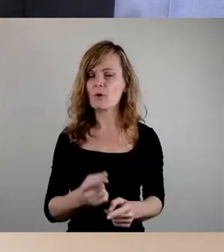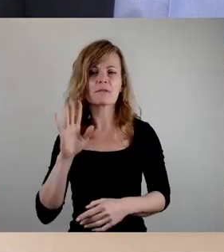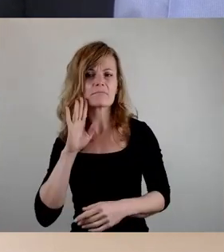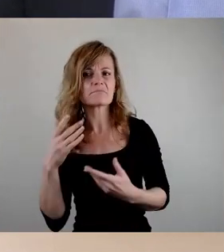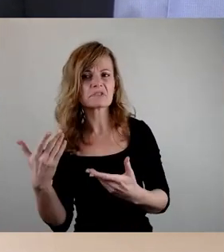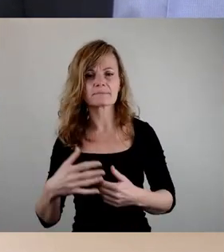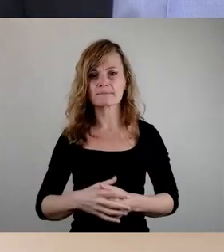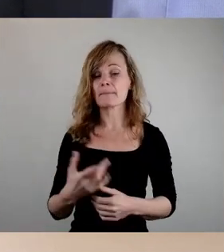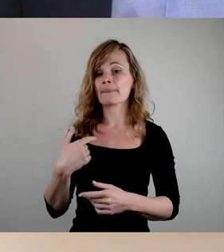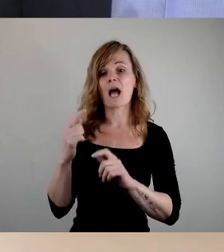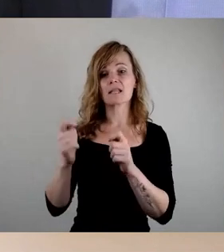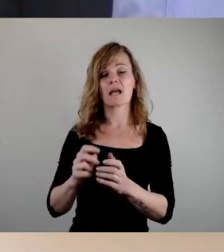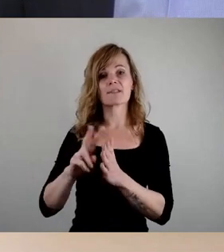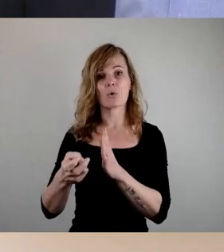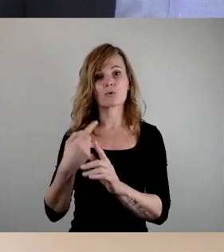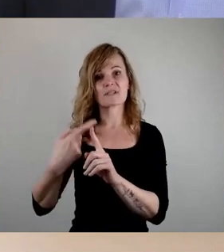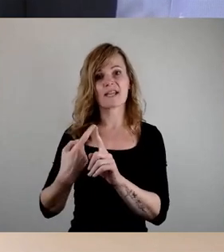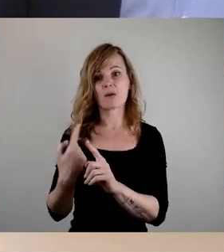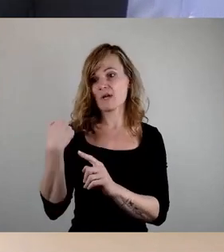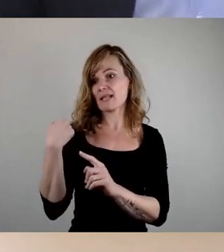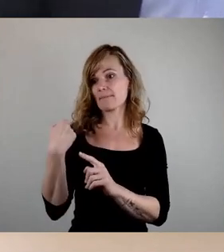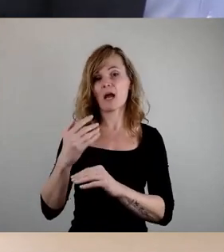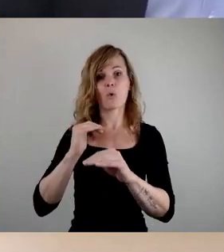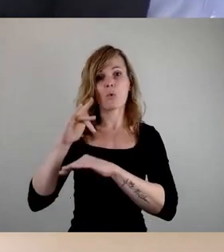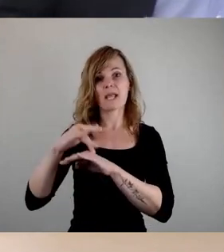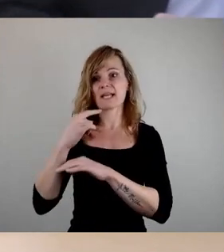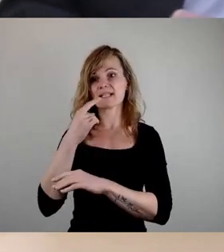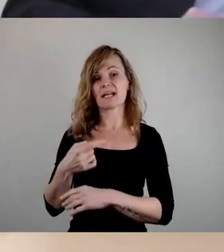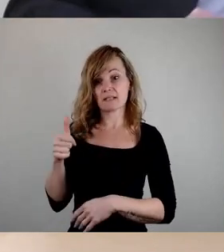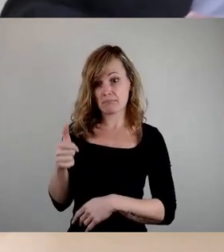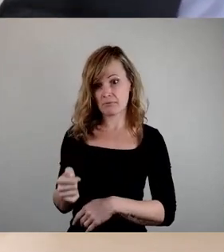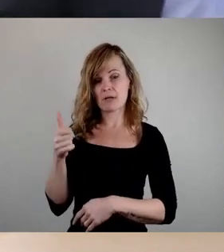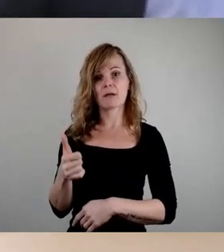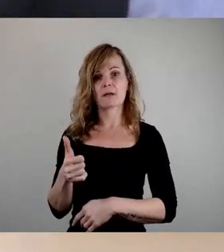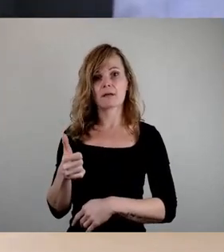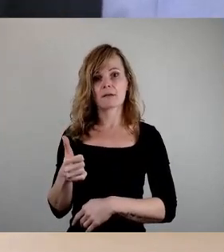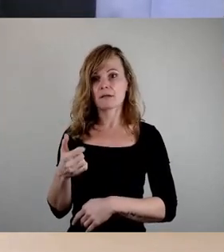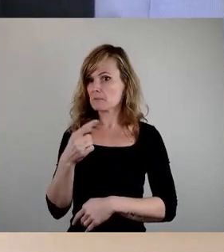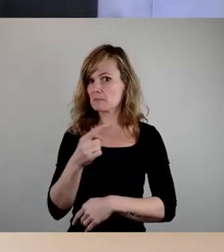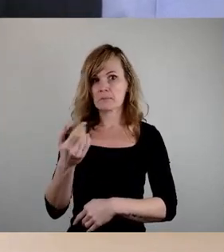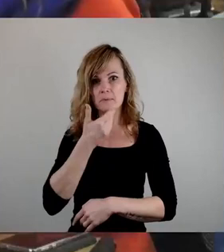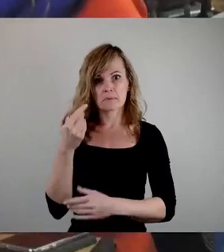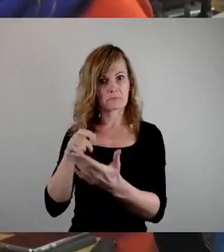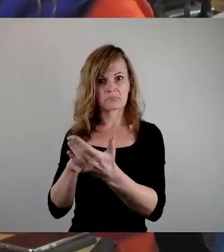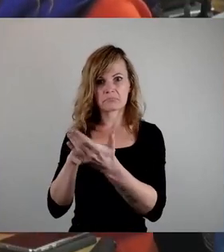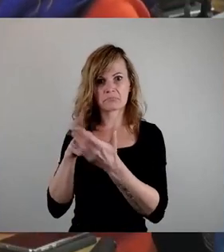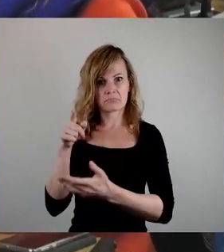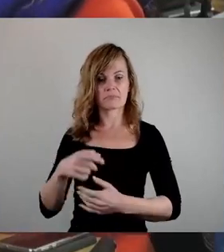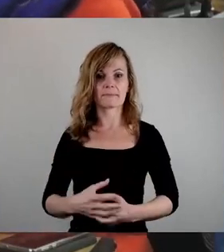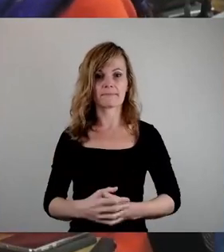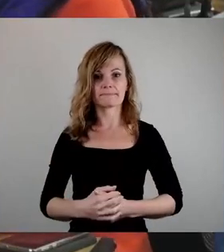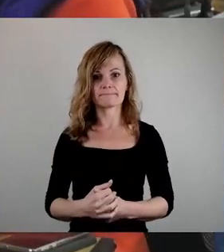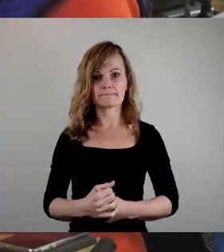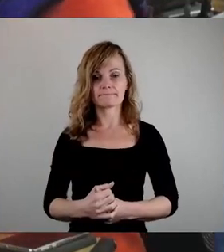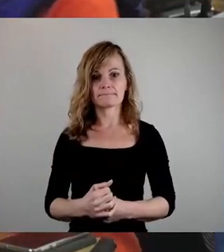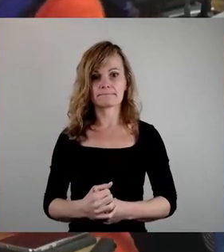Ich beantrage die Wiederholung der Zählung. Die Kollegin hinter mir sagt, dass sie abgestimmt hat und gedrückt hat und es nicht angezeigt wird.